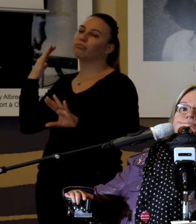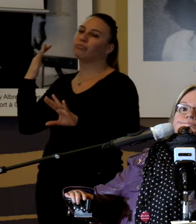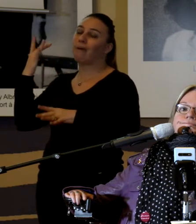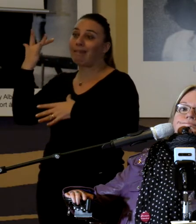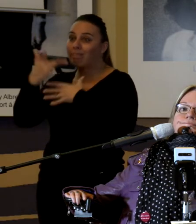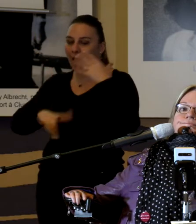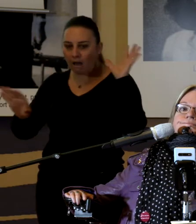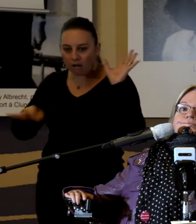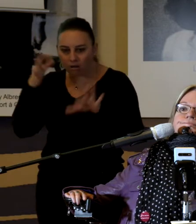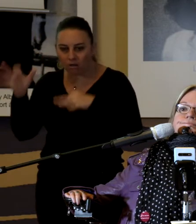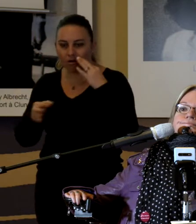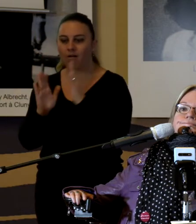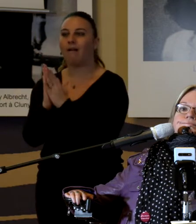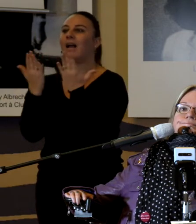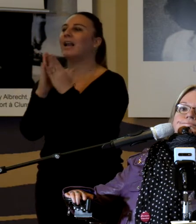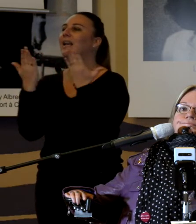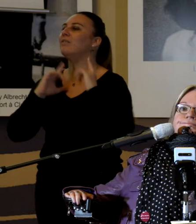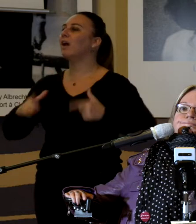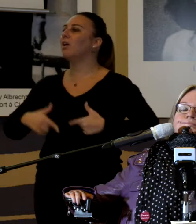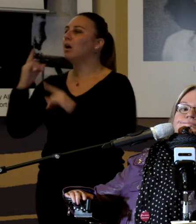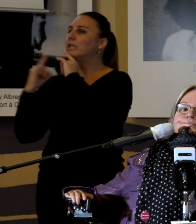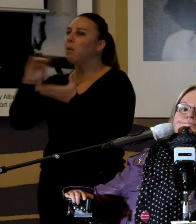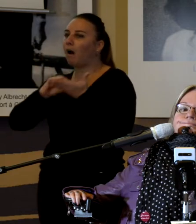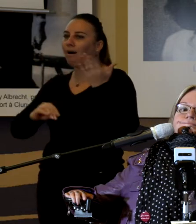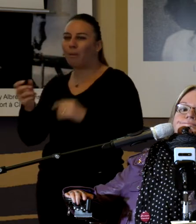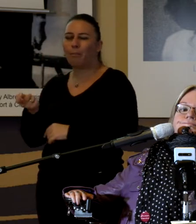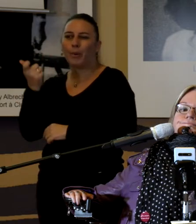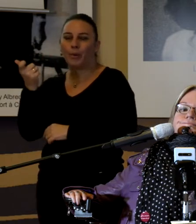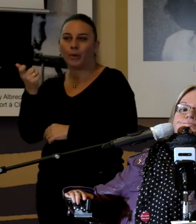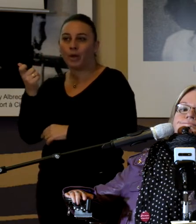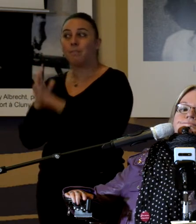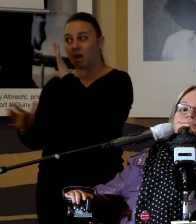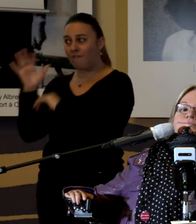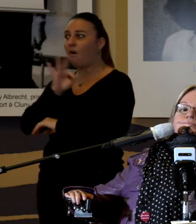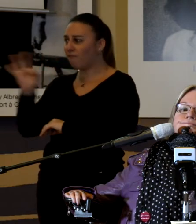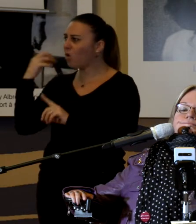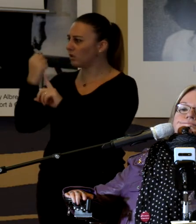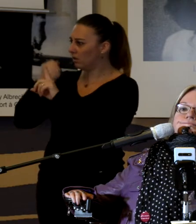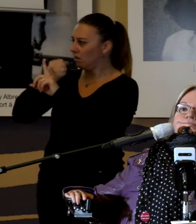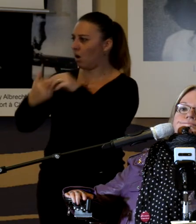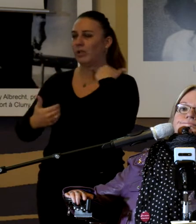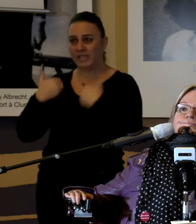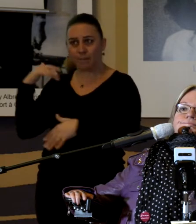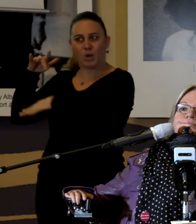c'est très peu dans les livres d'histoire, mais il y a eu des luttes handicapées en France, hein, notamment,